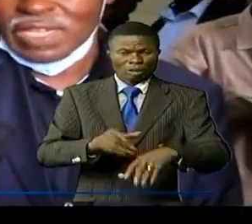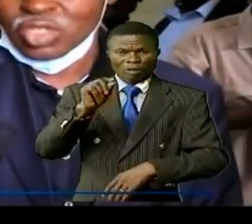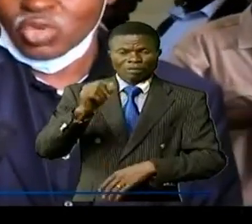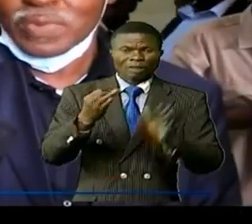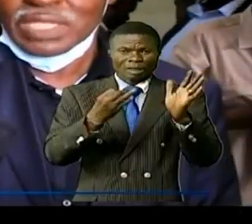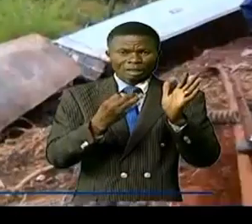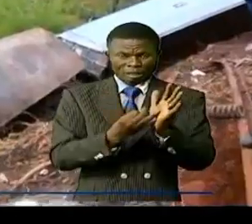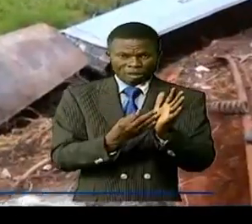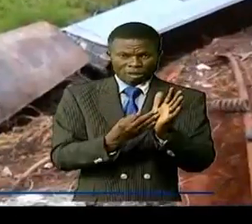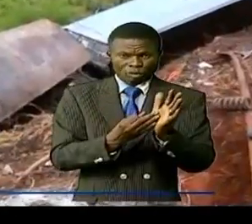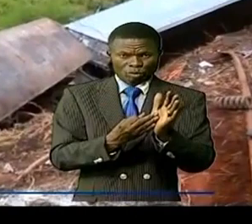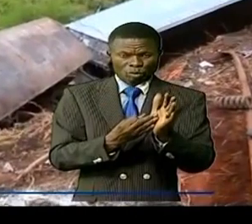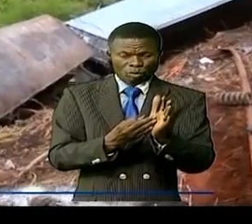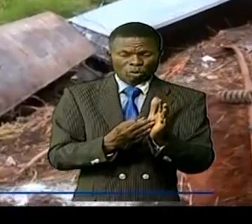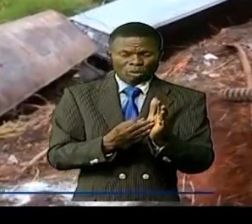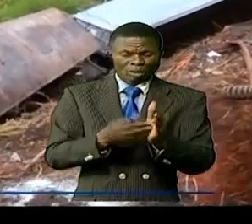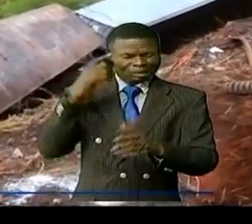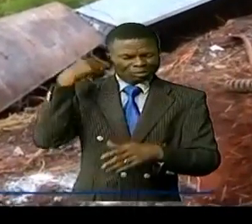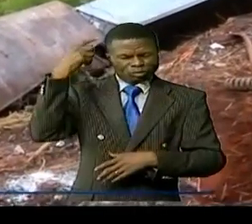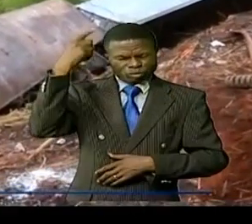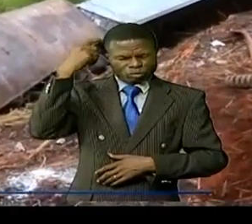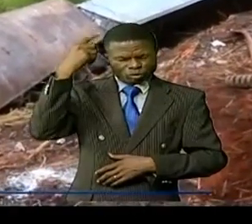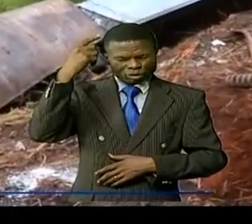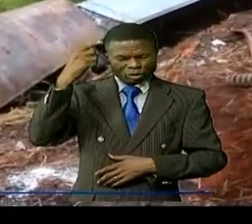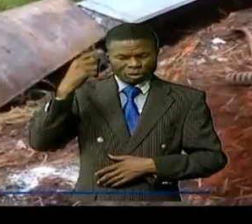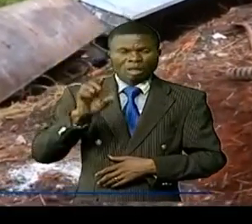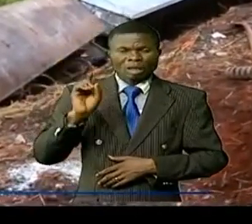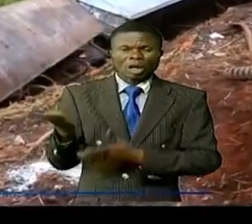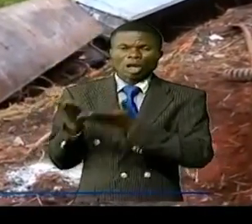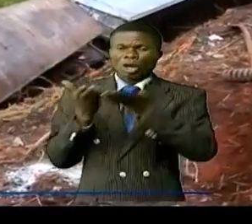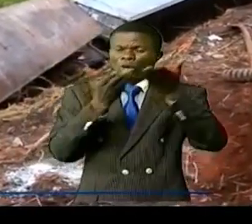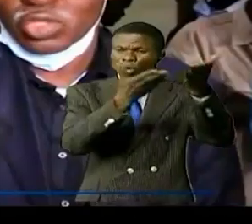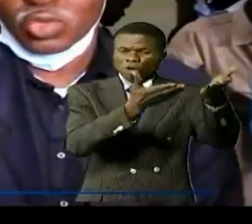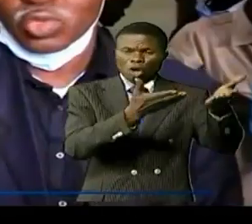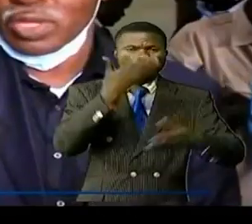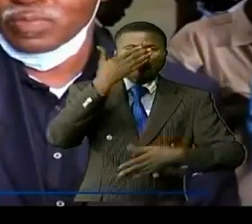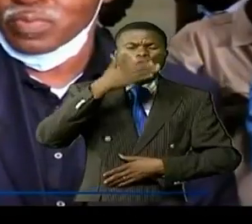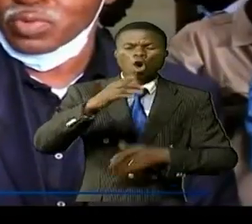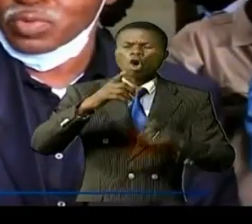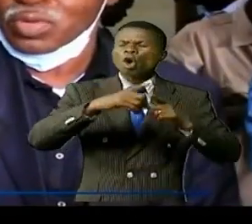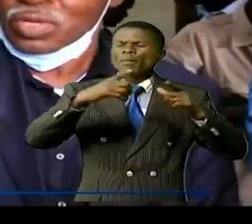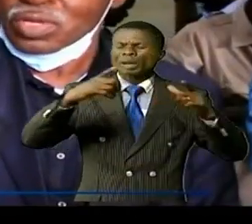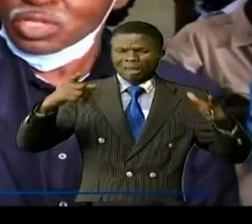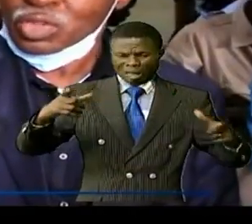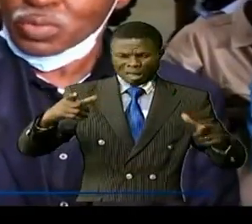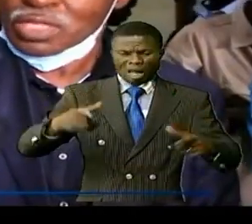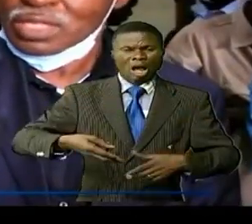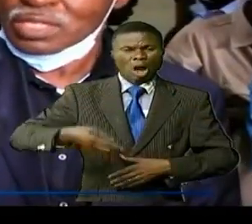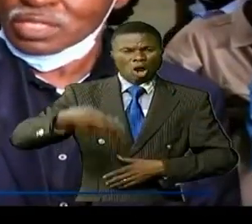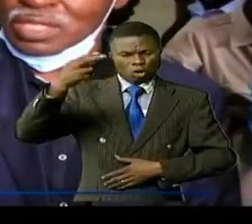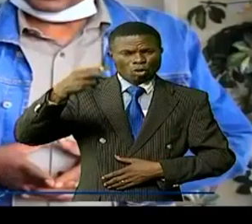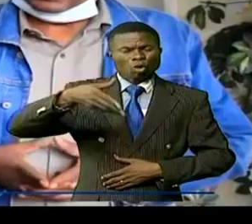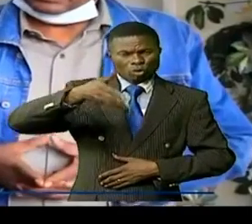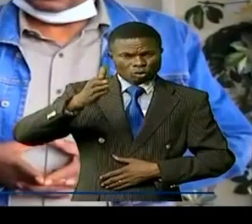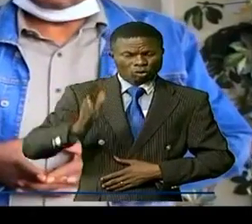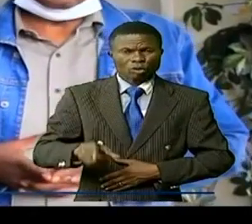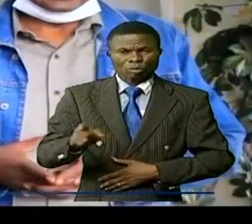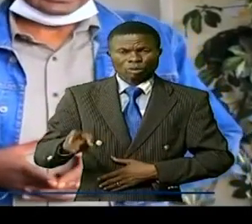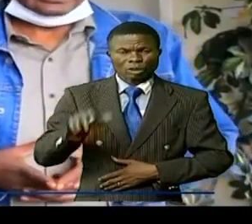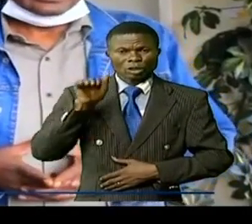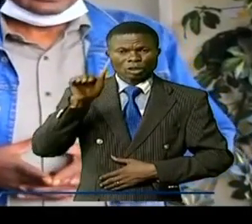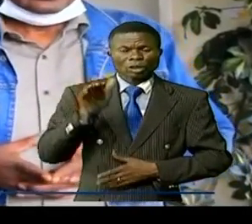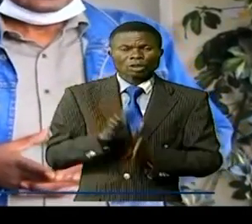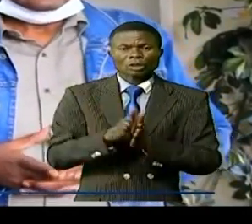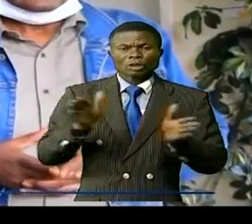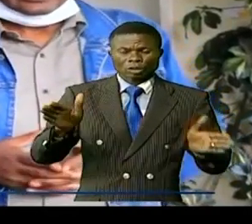avec traumatisme qui nécessite un transfèrement dans des structures un peu plus spécialisées. Le directeur